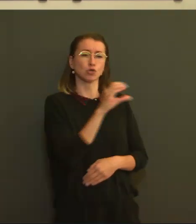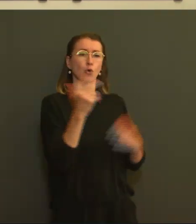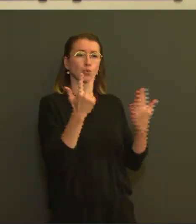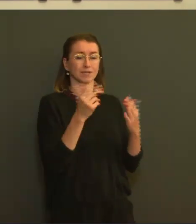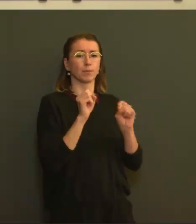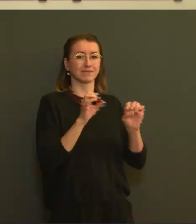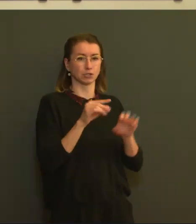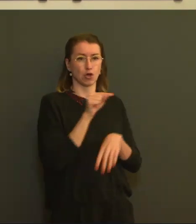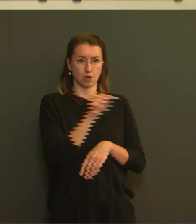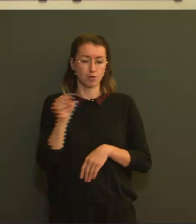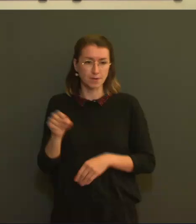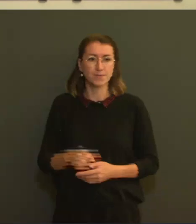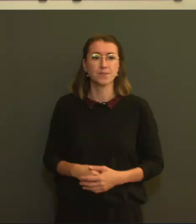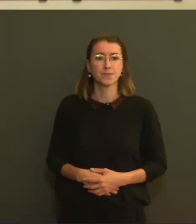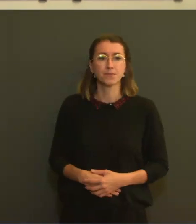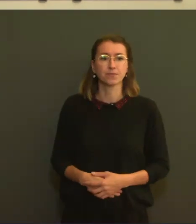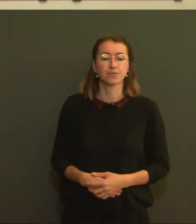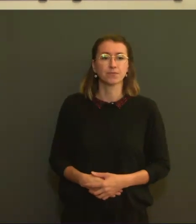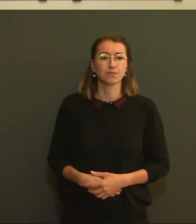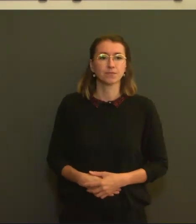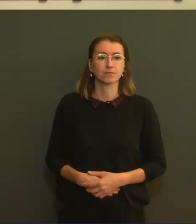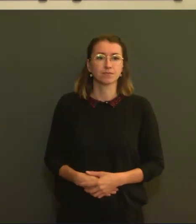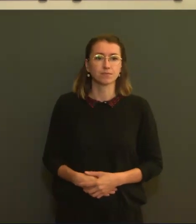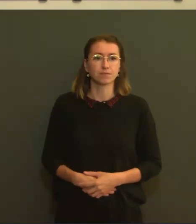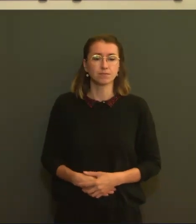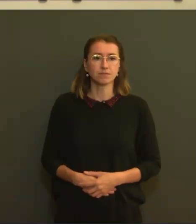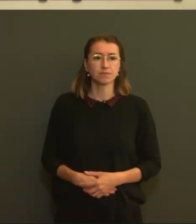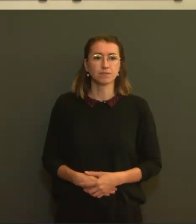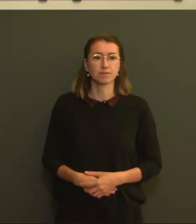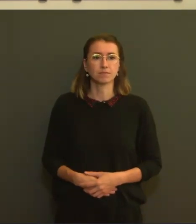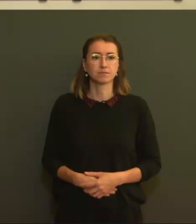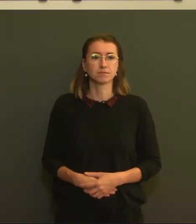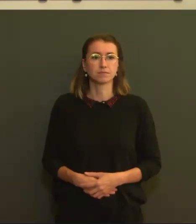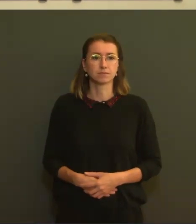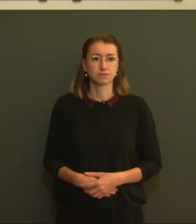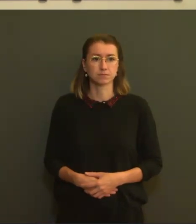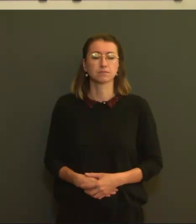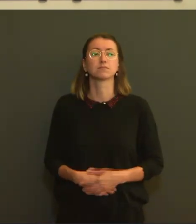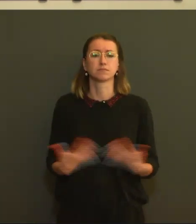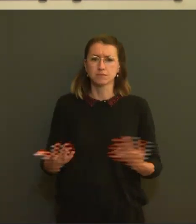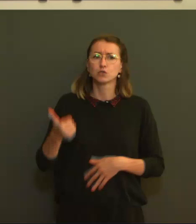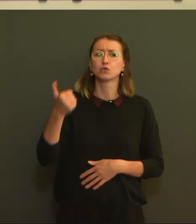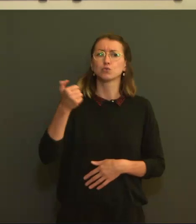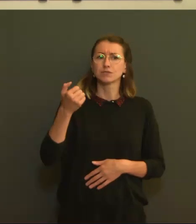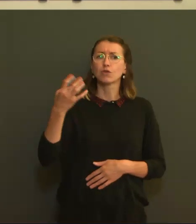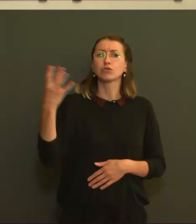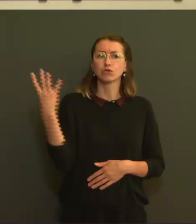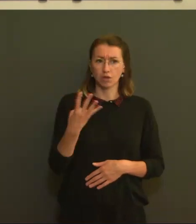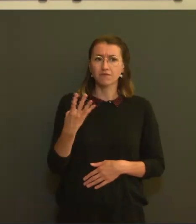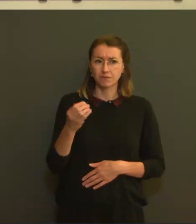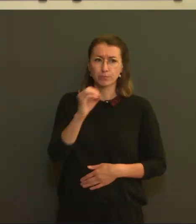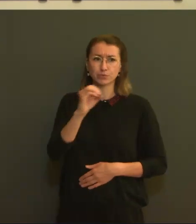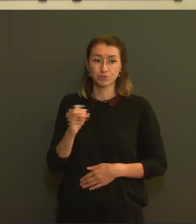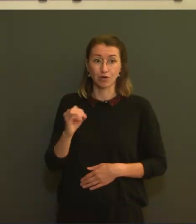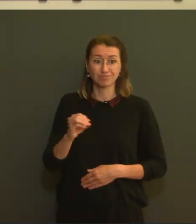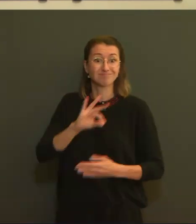Assez logiquement, la majorité des cas, 69%, ont été notifiés après le 15 mai, qui est le moment où les